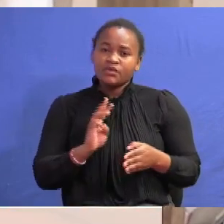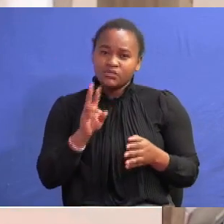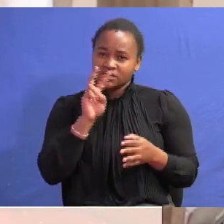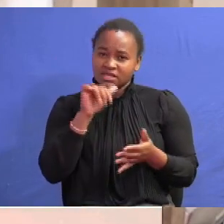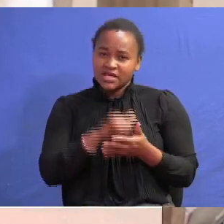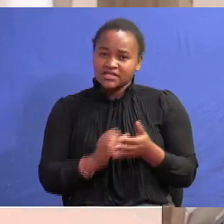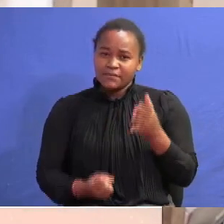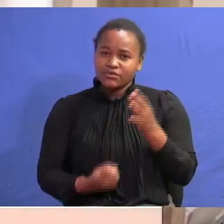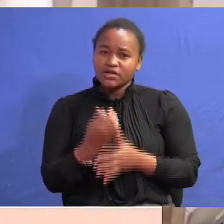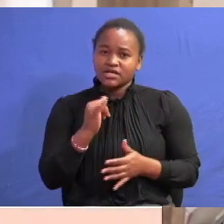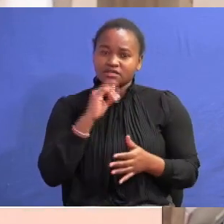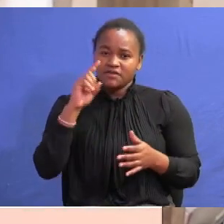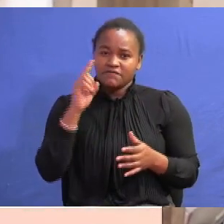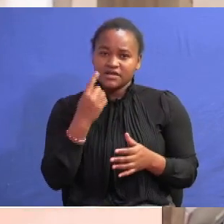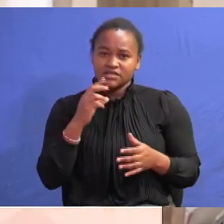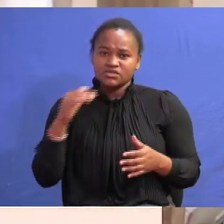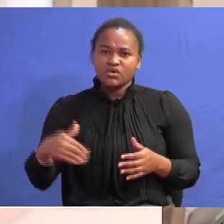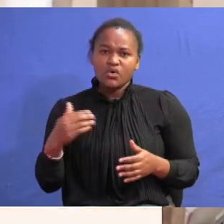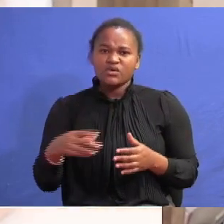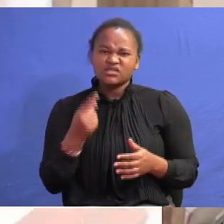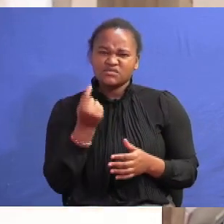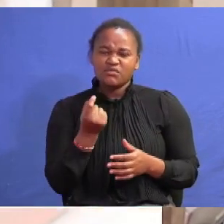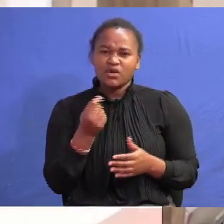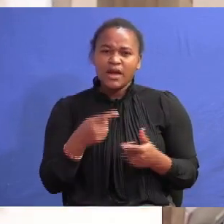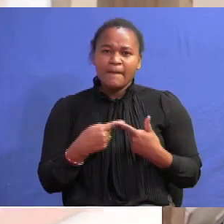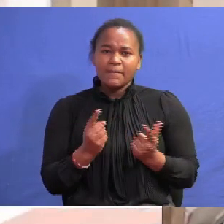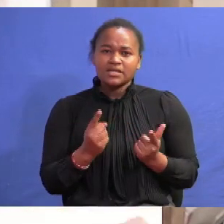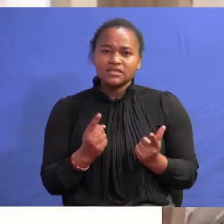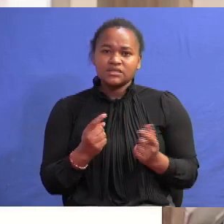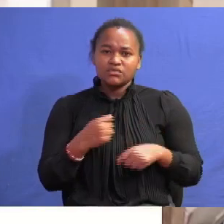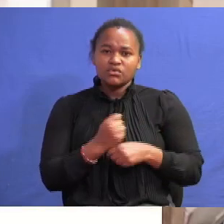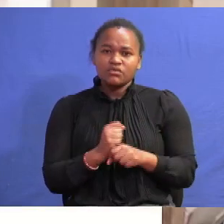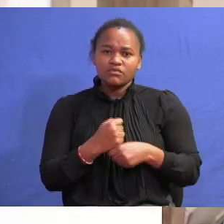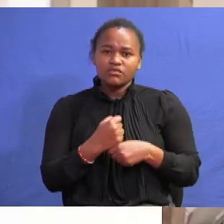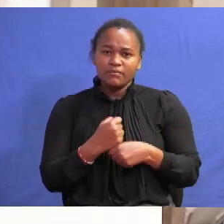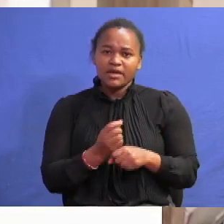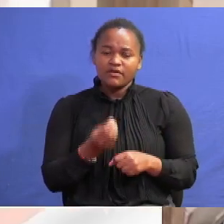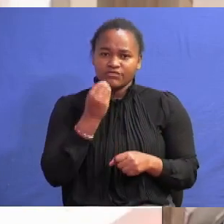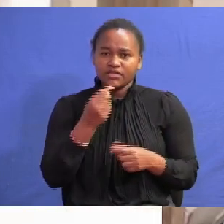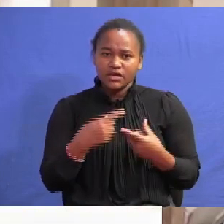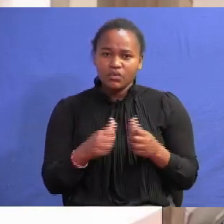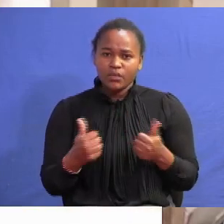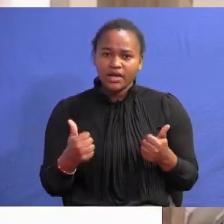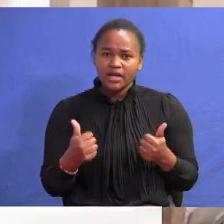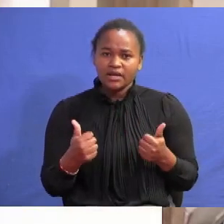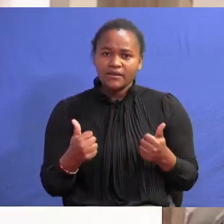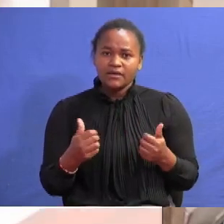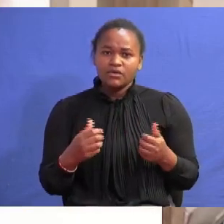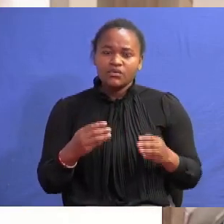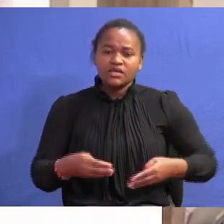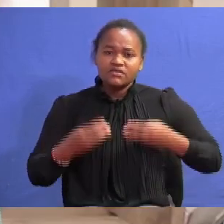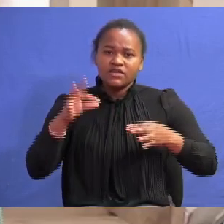kwamba production ya kwanza always inakuanga kidogo, lakini ukifanya feeding program yako vizuri, ipatie manure,